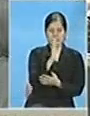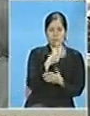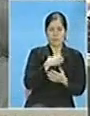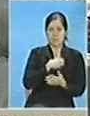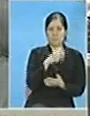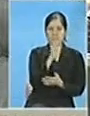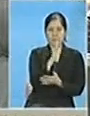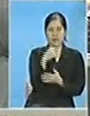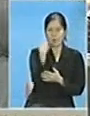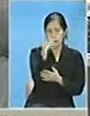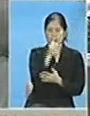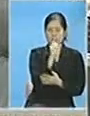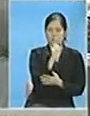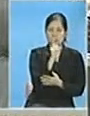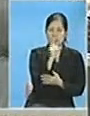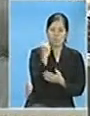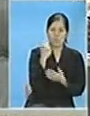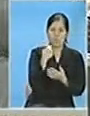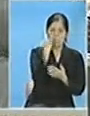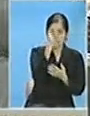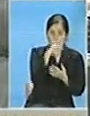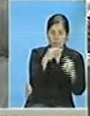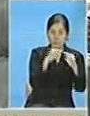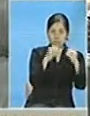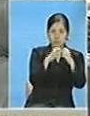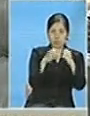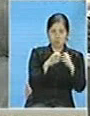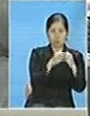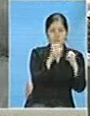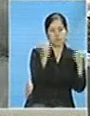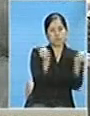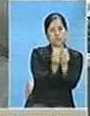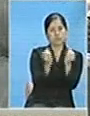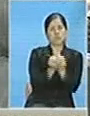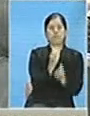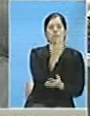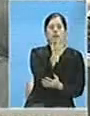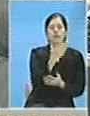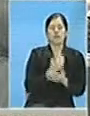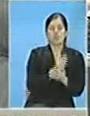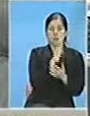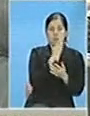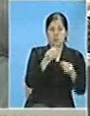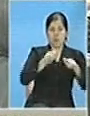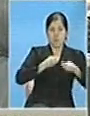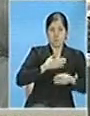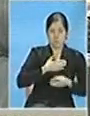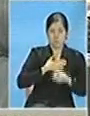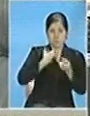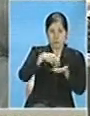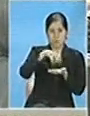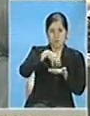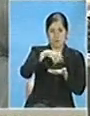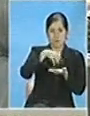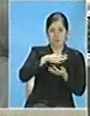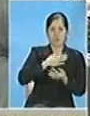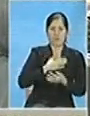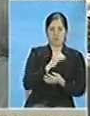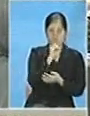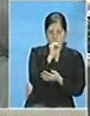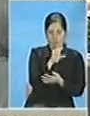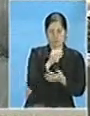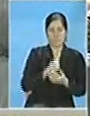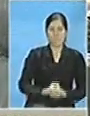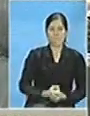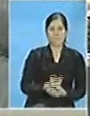ว่าใครสร้างความสับสนนะนะฮะนอกจากท่านจะมาบอกให้ผมพูดนะครับมายั่วให้ผมพูดผมก็จะพูดอ้าวนะครับท่